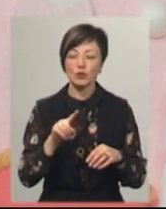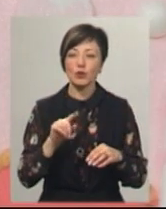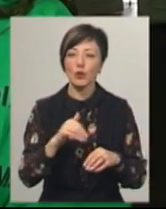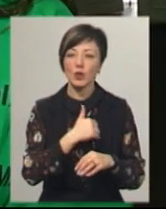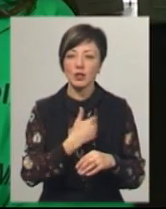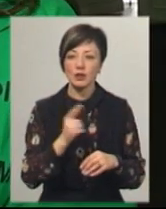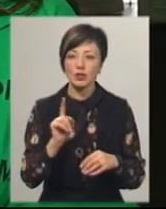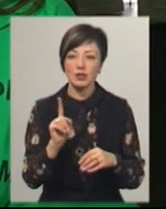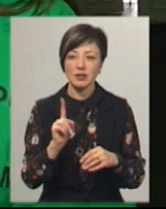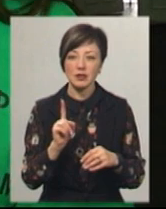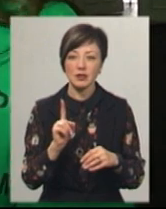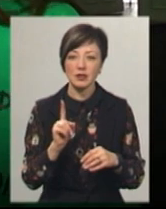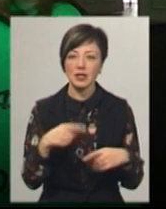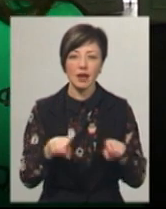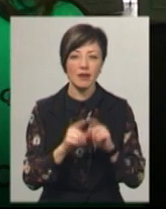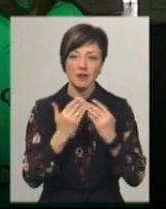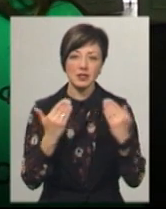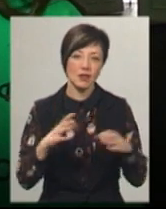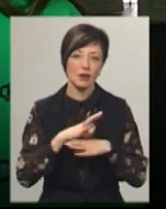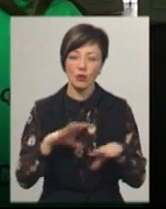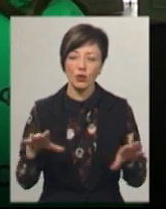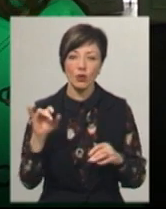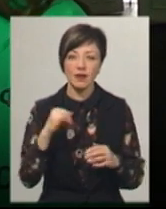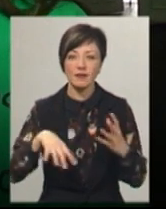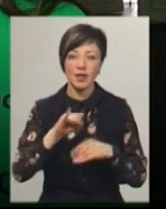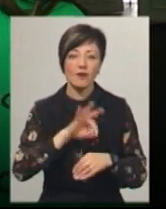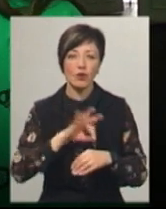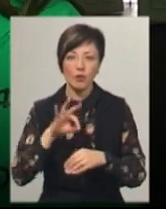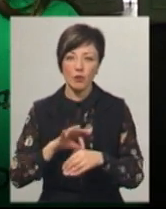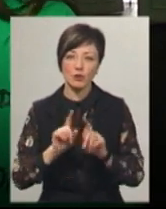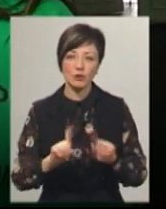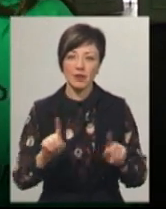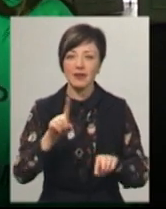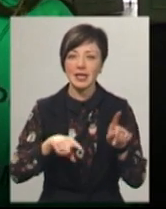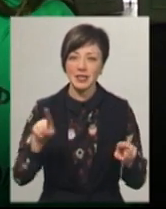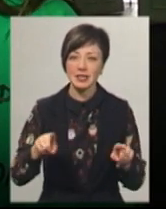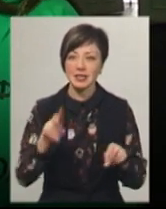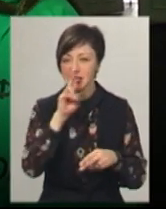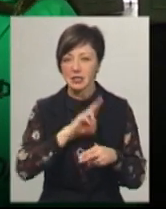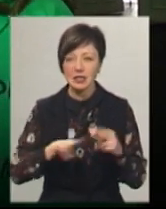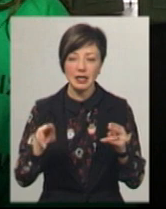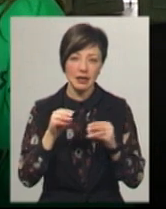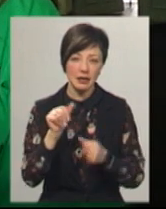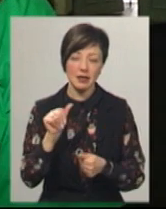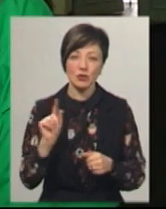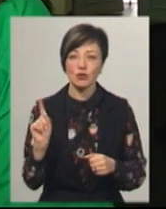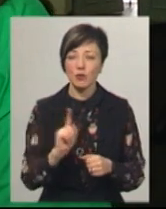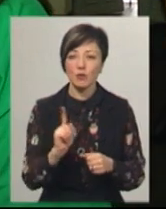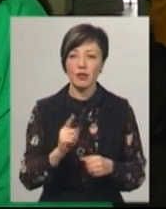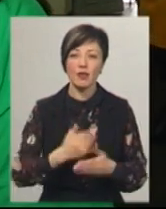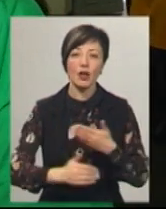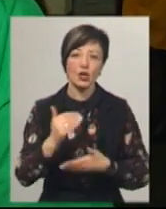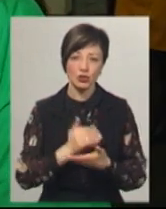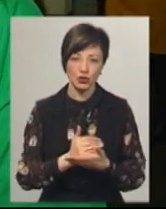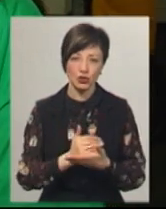би хотілося, аби таких виставок не було, і усі хвороби, особливо рідкісні, зникли, щоб